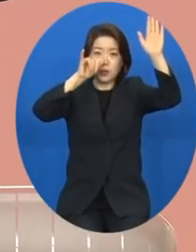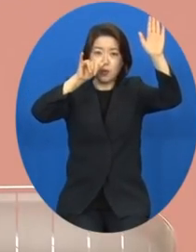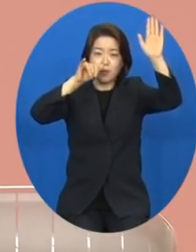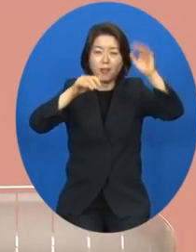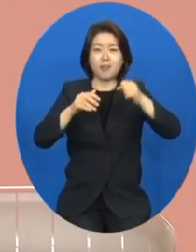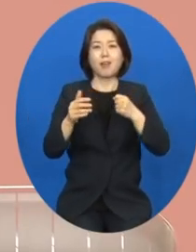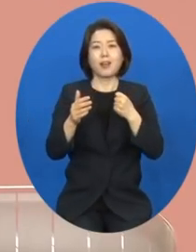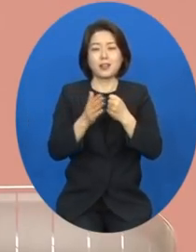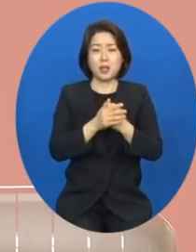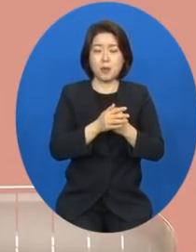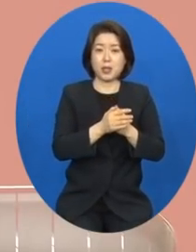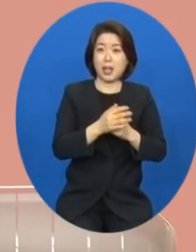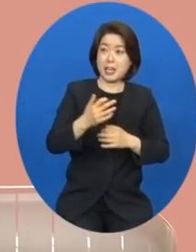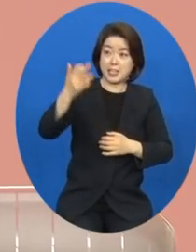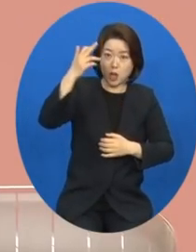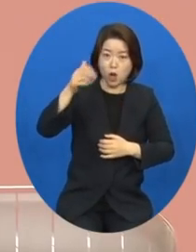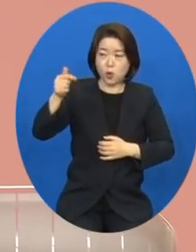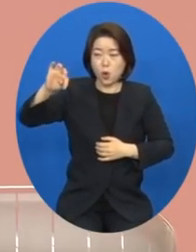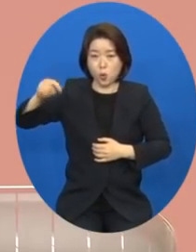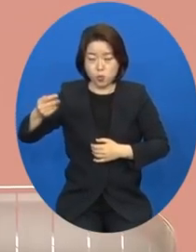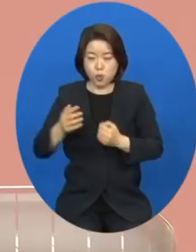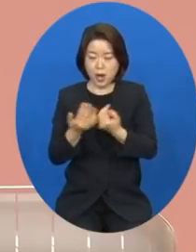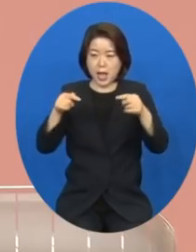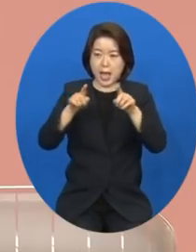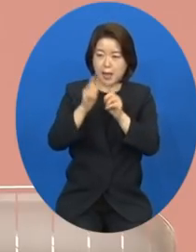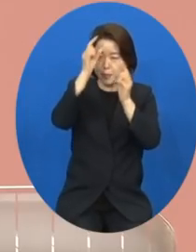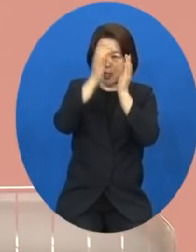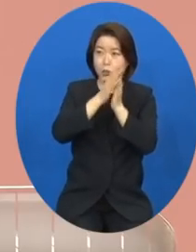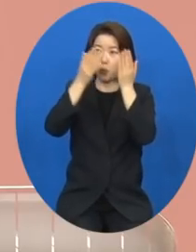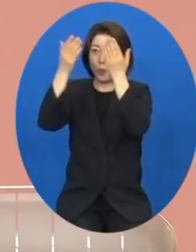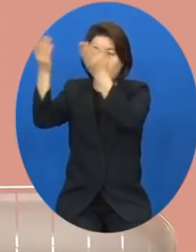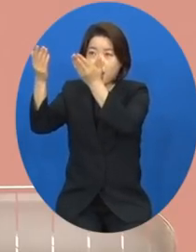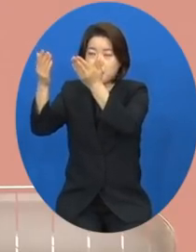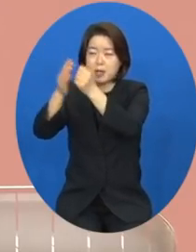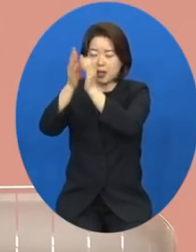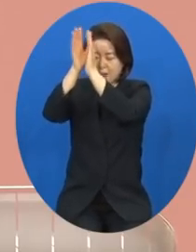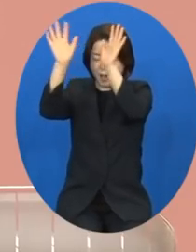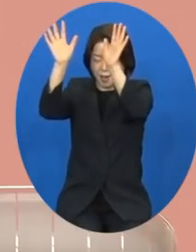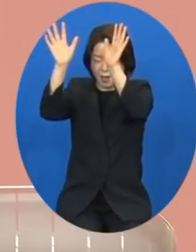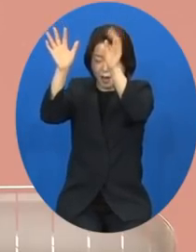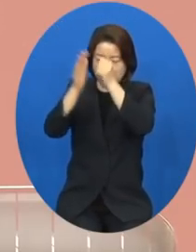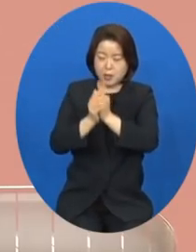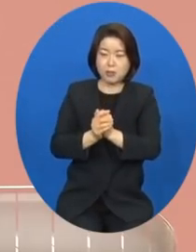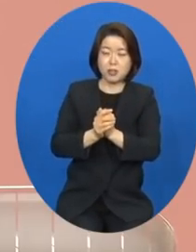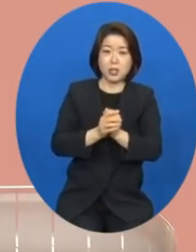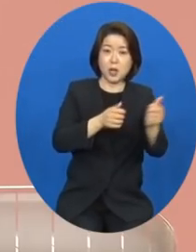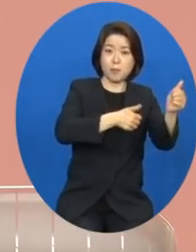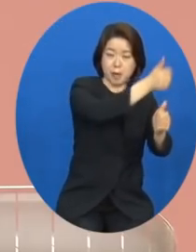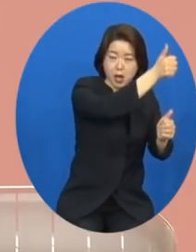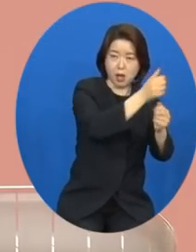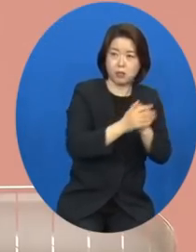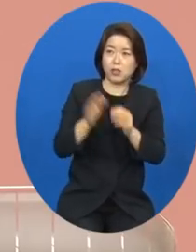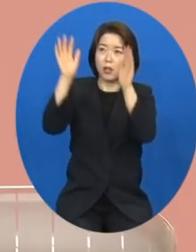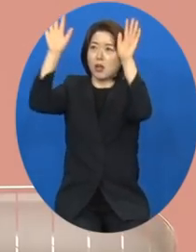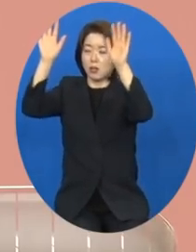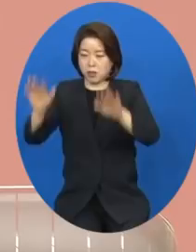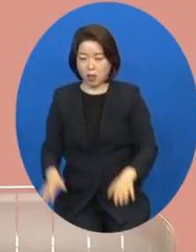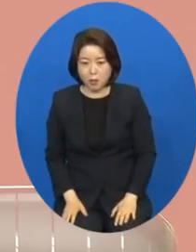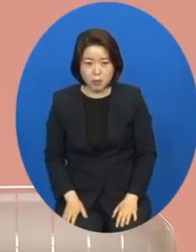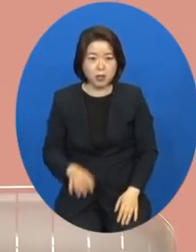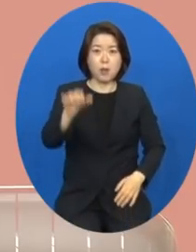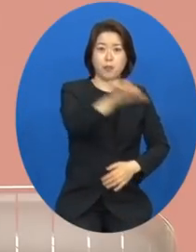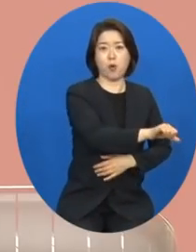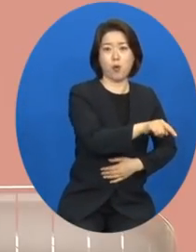아름다울 과 함께 기도를 할 때 그때 이기는 거죠 그리고 기도를 안 하면 손이 내려가면 지는 겁니다 그